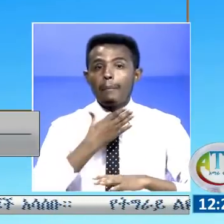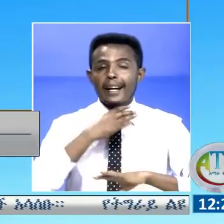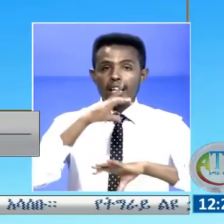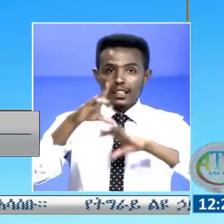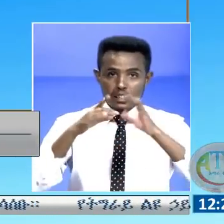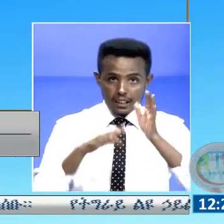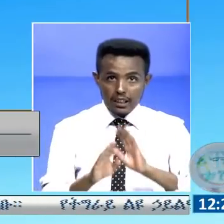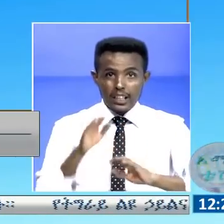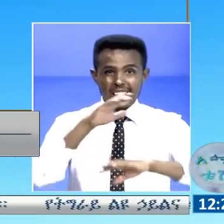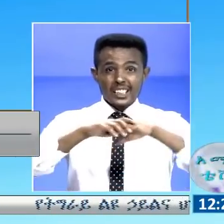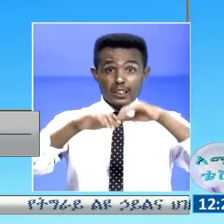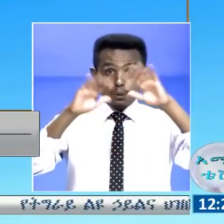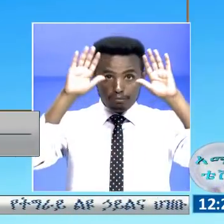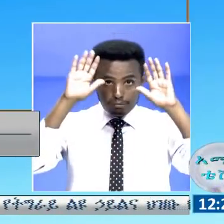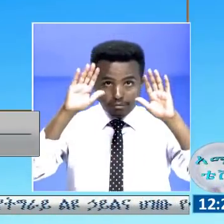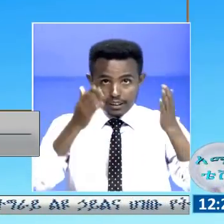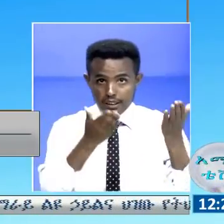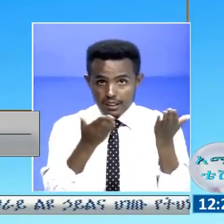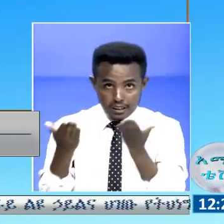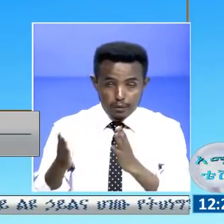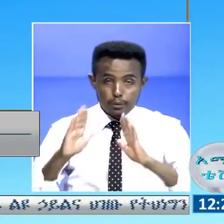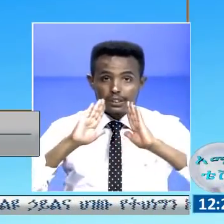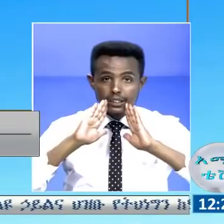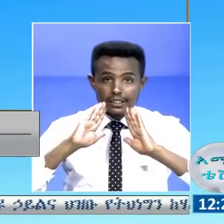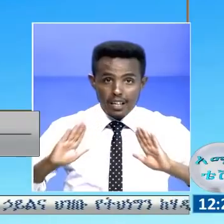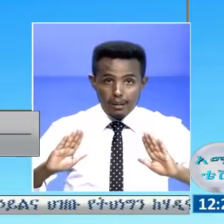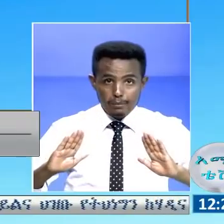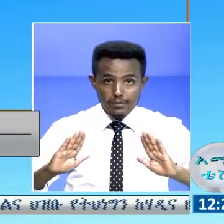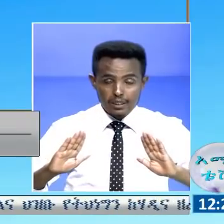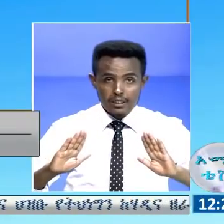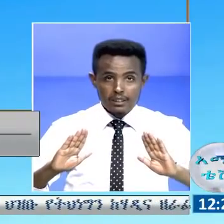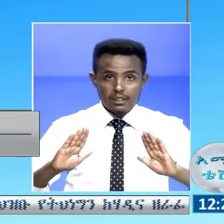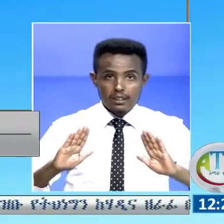ያመለጡና ወደ አማራ ክልል ገብተው እጃቸውን ሰጠው ደግሞ በሰላም